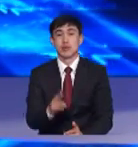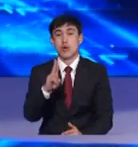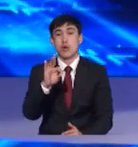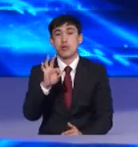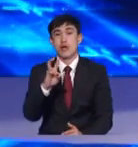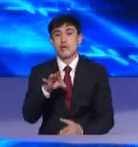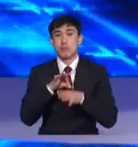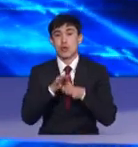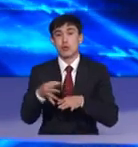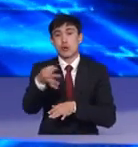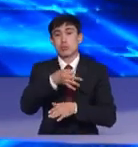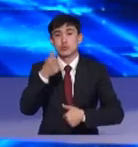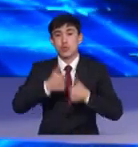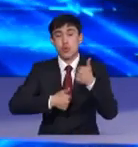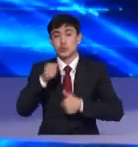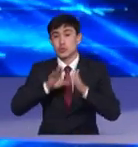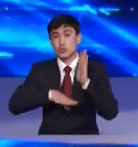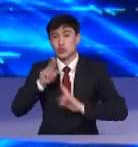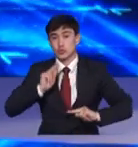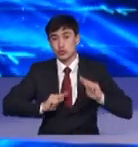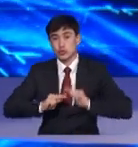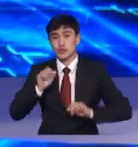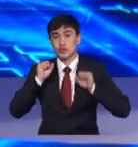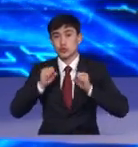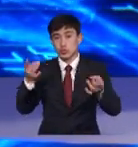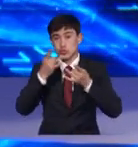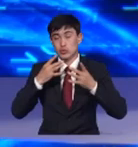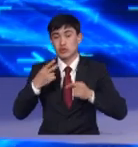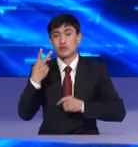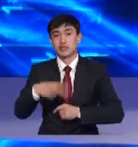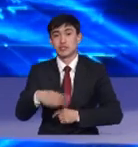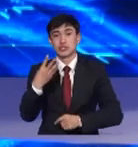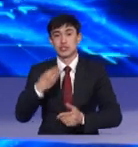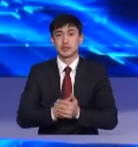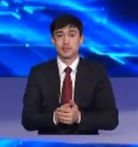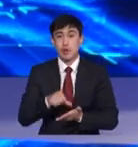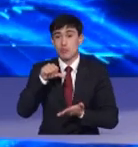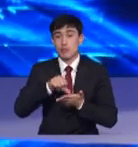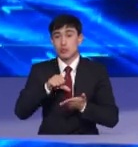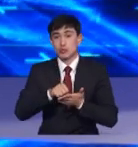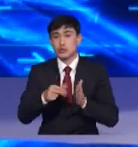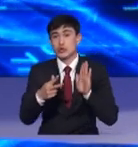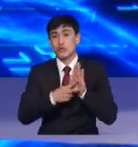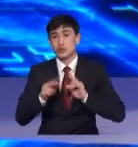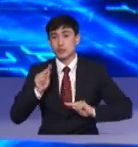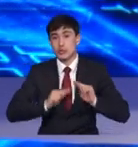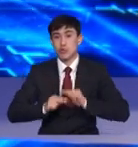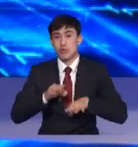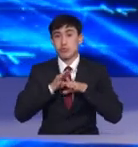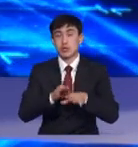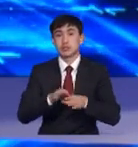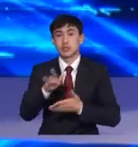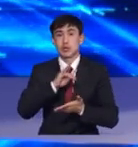в кунае проходит областной конкурс лучший учитель физической культуры 2024 в нём принимают участие восемь